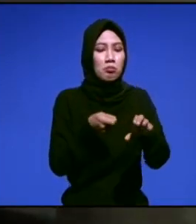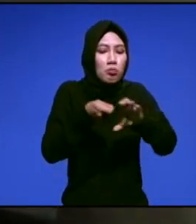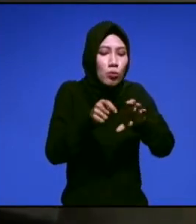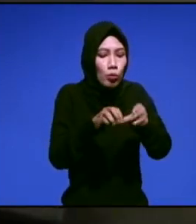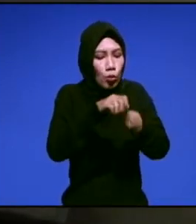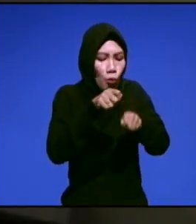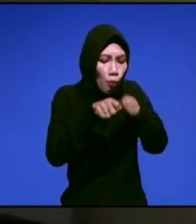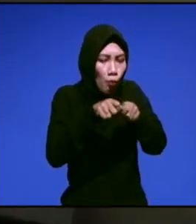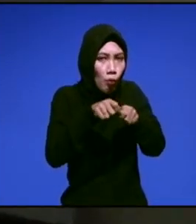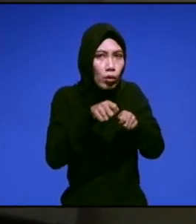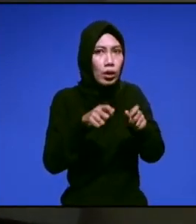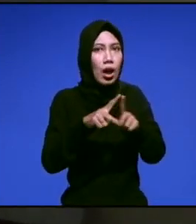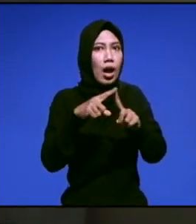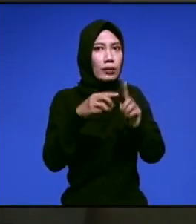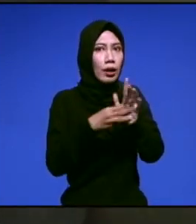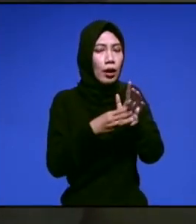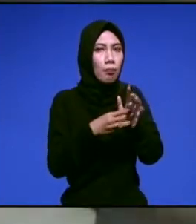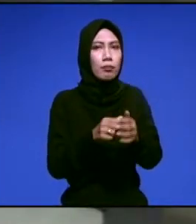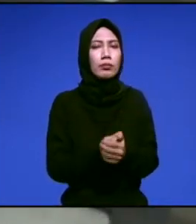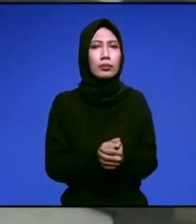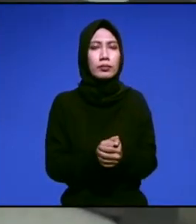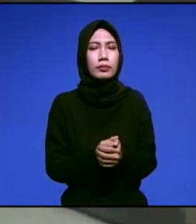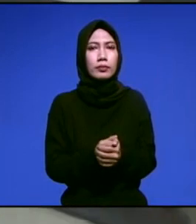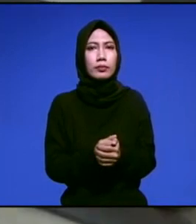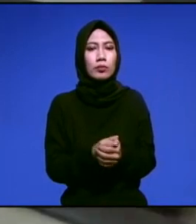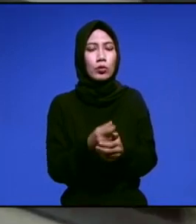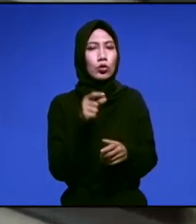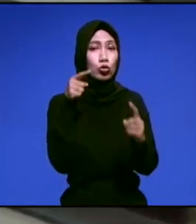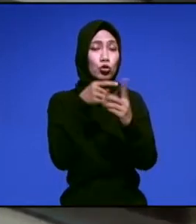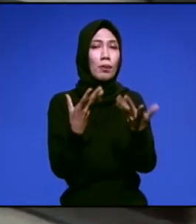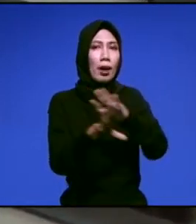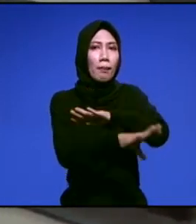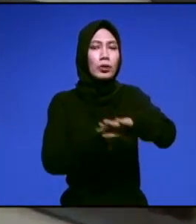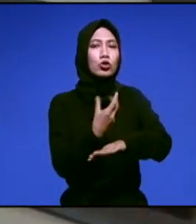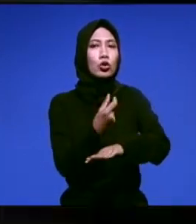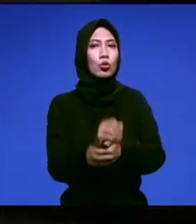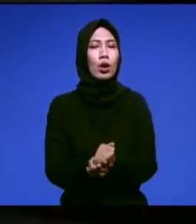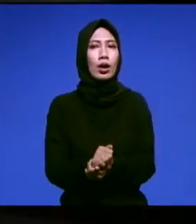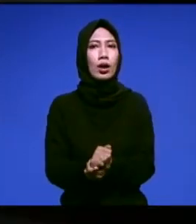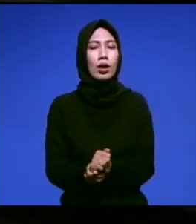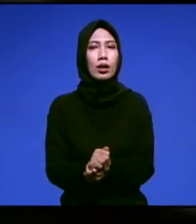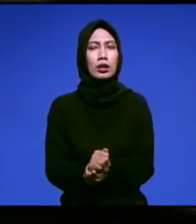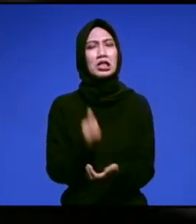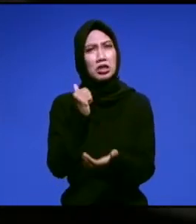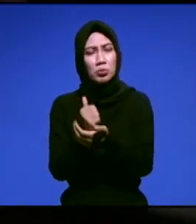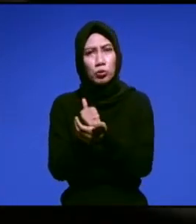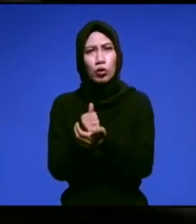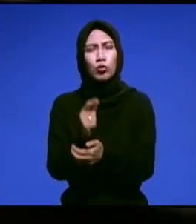korban. Namun aksinya dipergoki korban. Kepada polisi, tersangka mengaku modus ganjal ATM ini telah